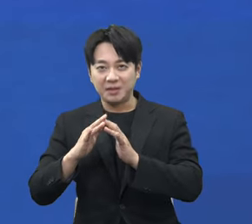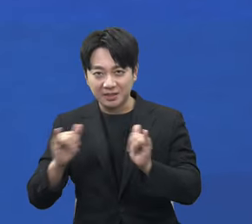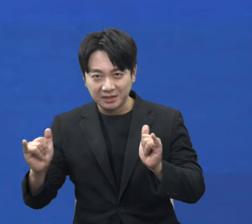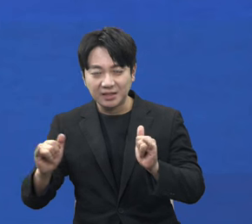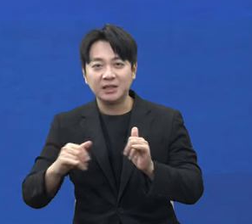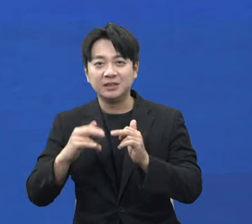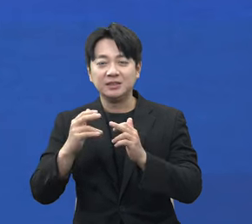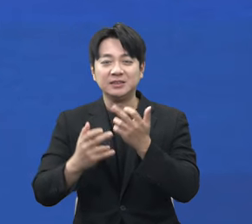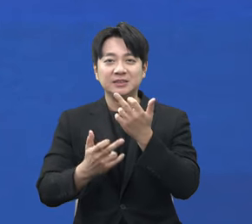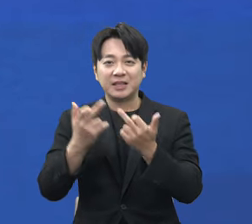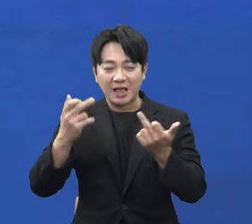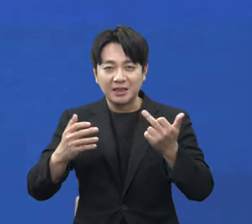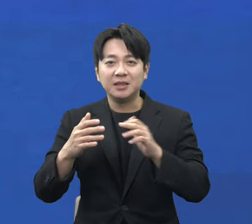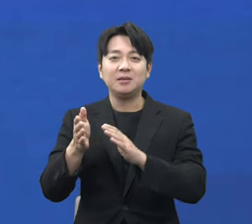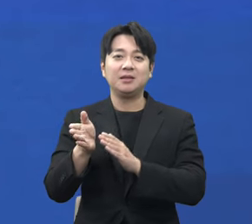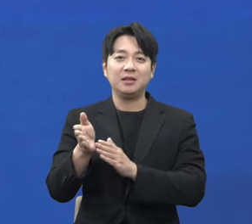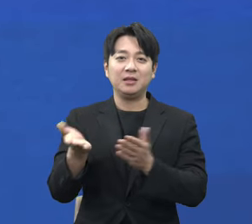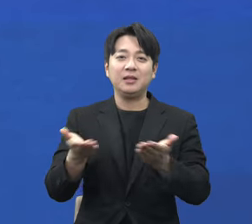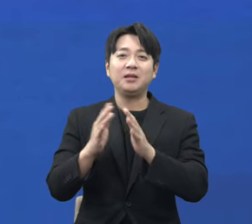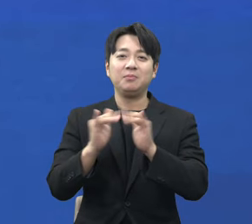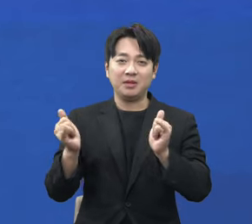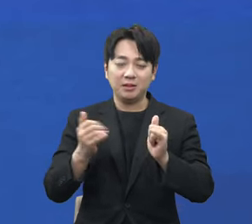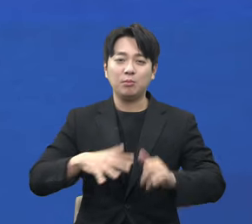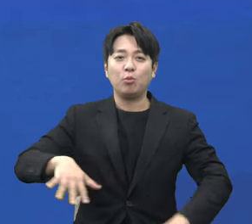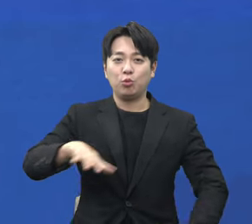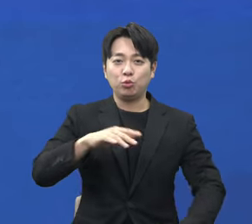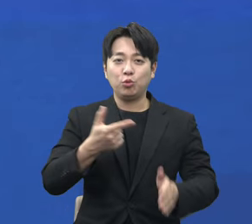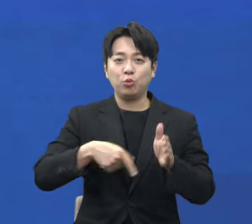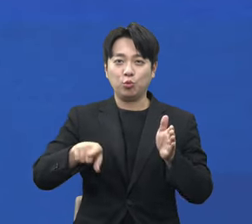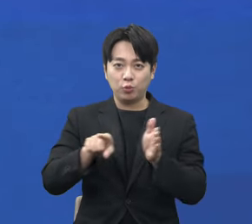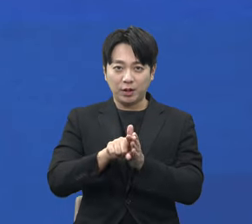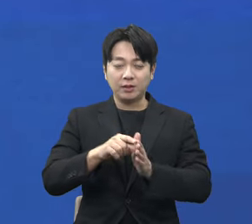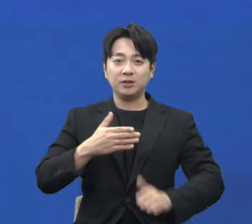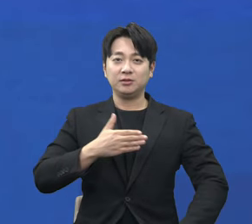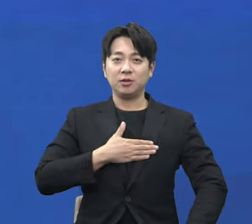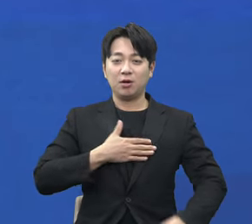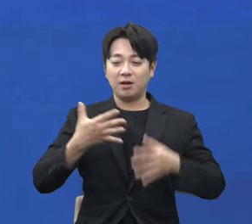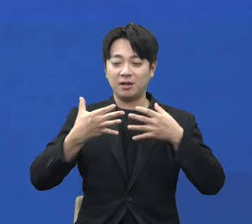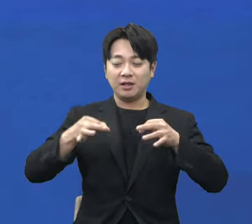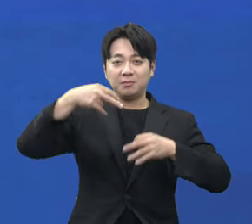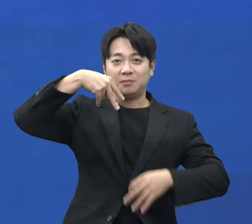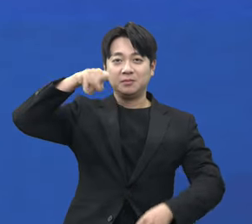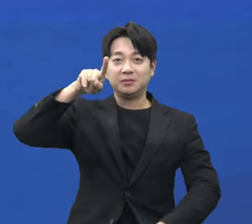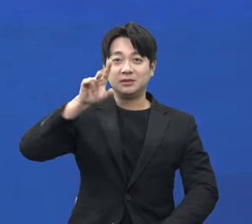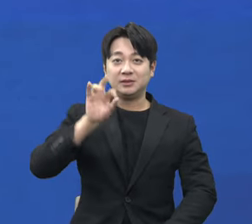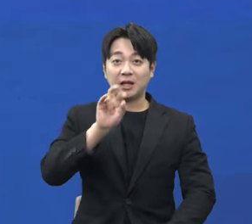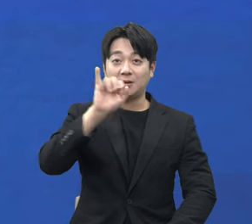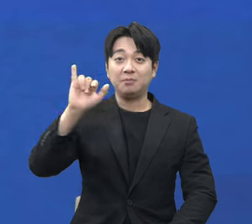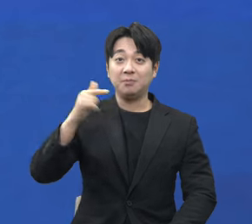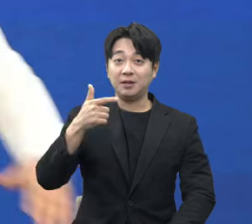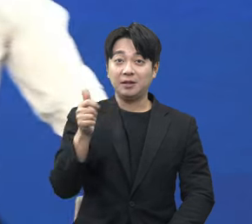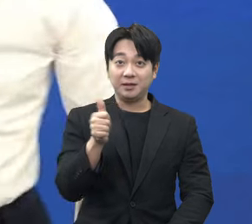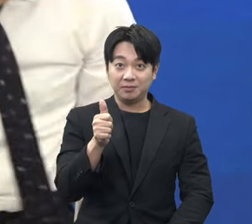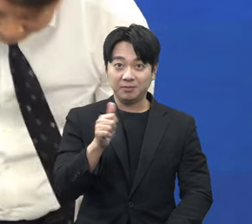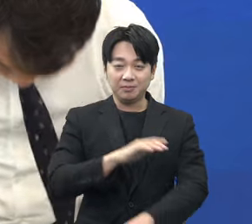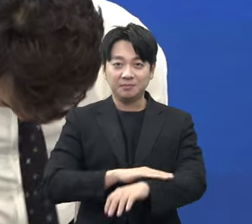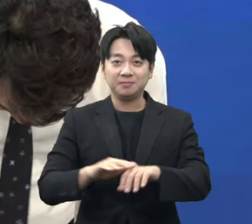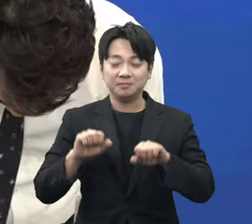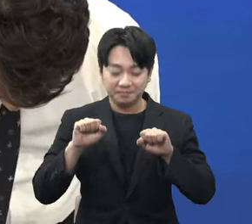대변인, 더불어민주당 전국농어민위원회 기호 1번 김상민 인사드리겠습니다.